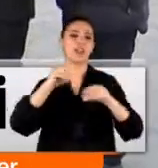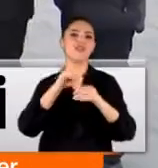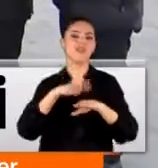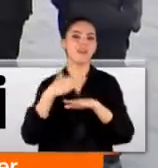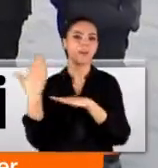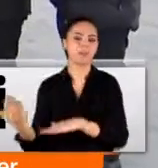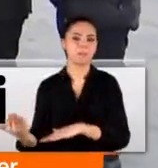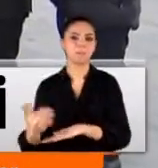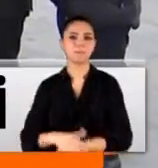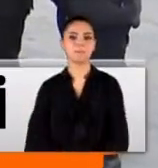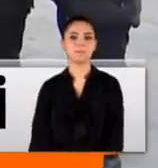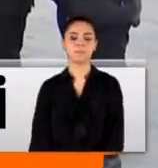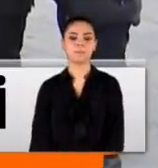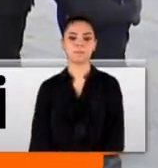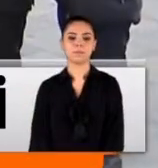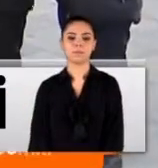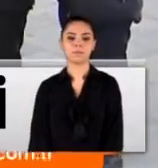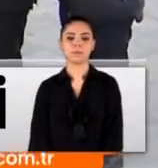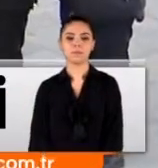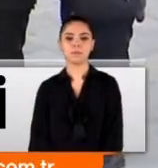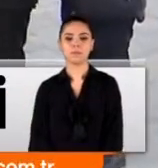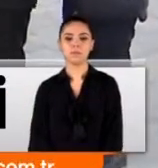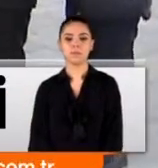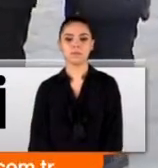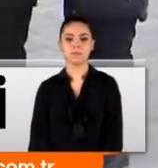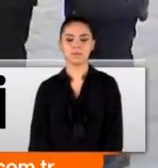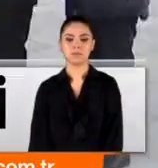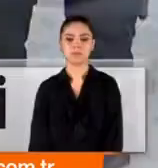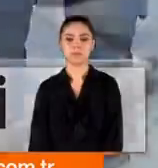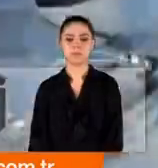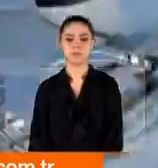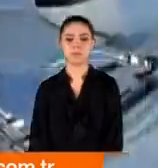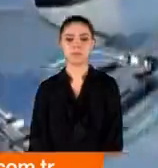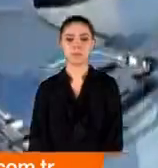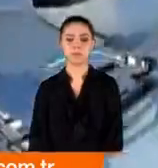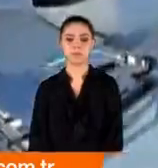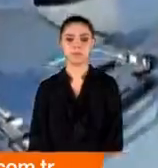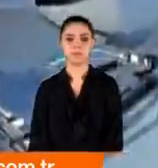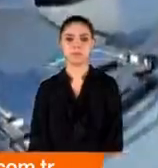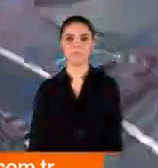rahatsız etti mi? Yok, önceden bilgiler almıştım.